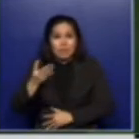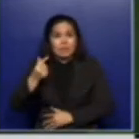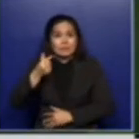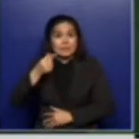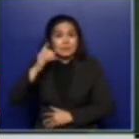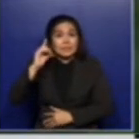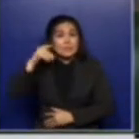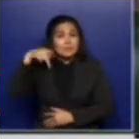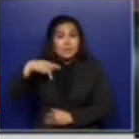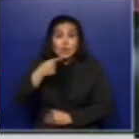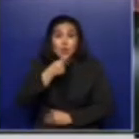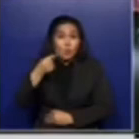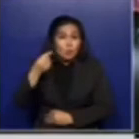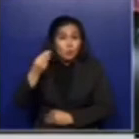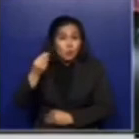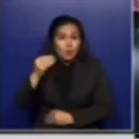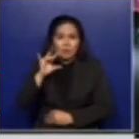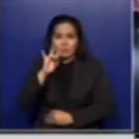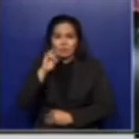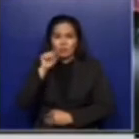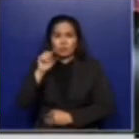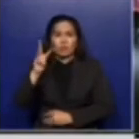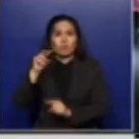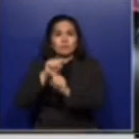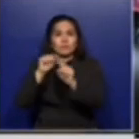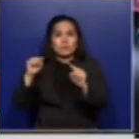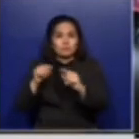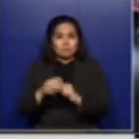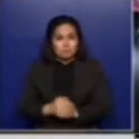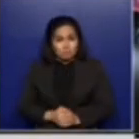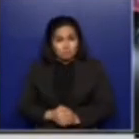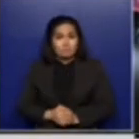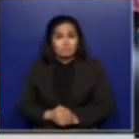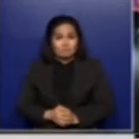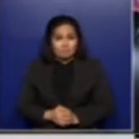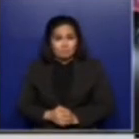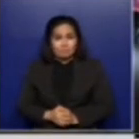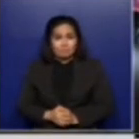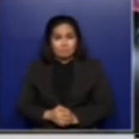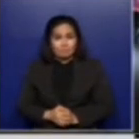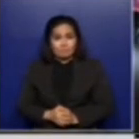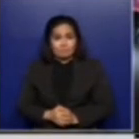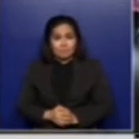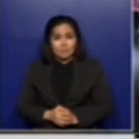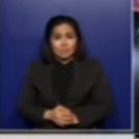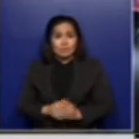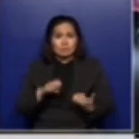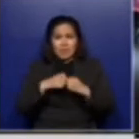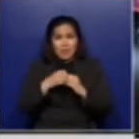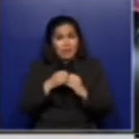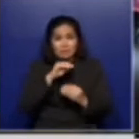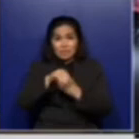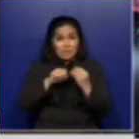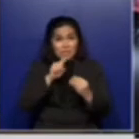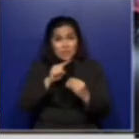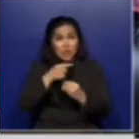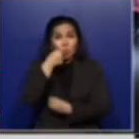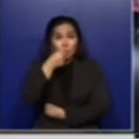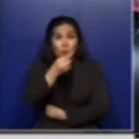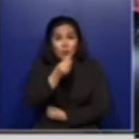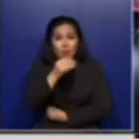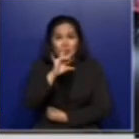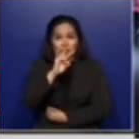ติดลบเพียงแค่ 7.6% ครับท่านประธานครับผ่านไปทางท่านนายกนะครับ GDP เราติดลบเพียงแ